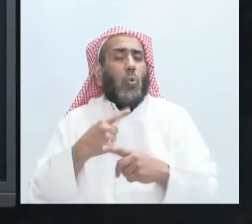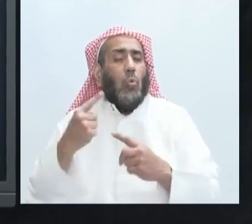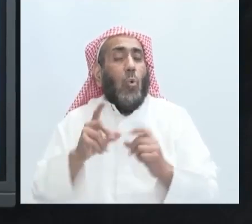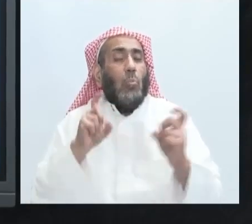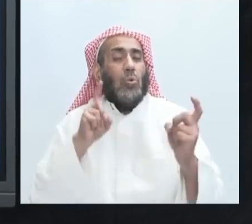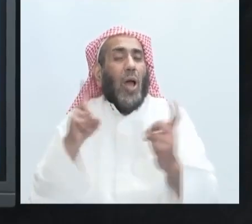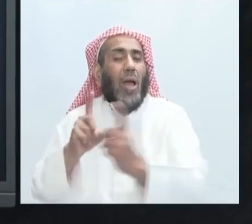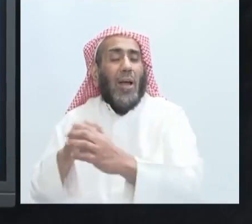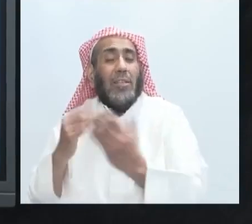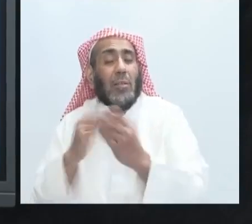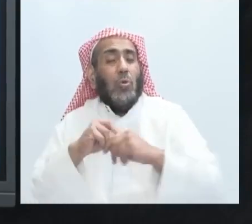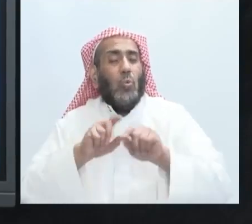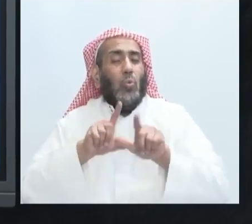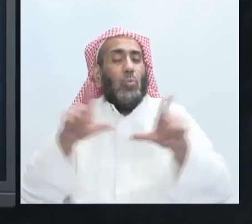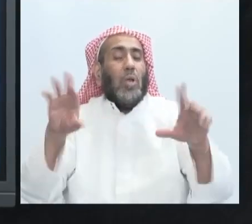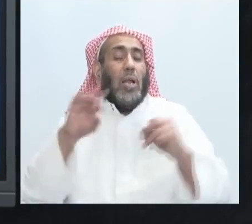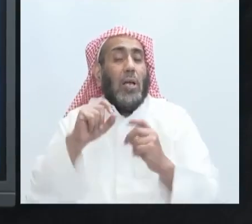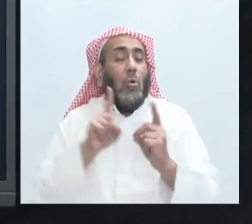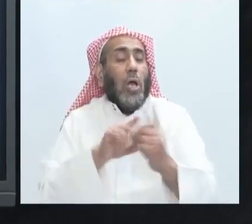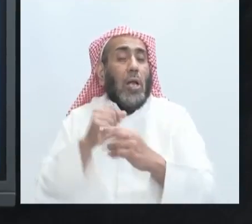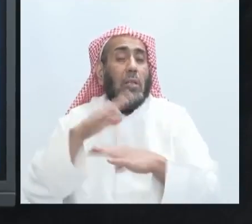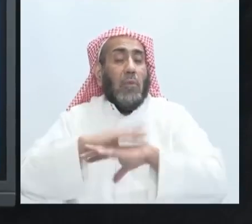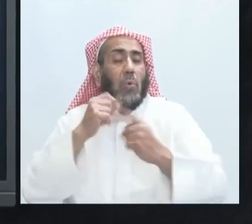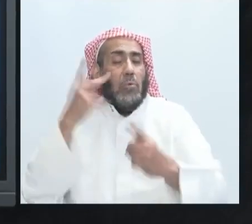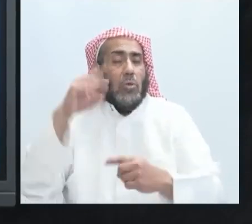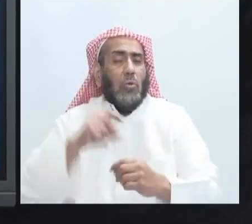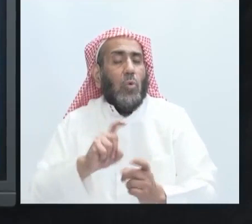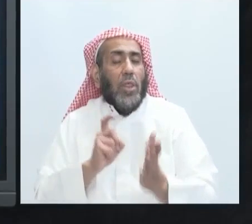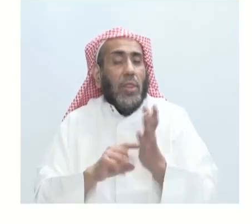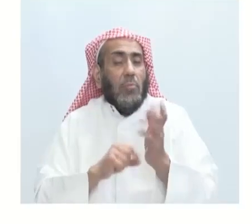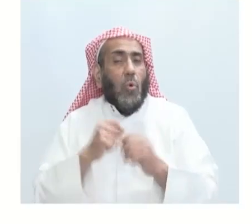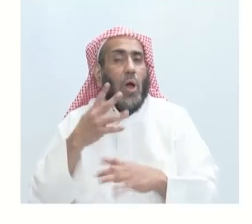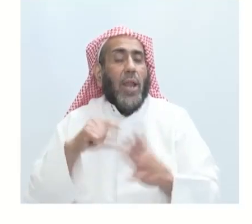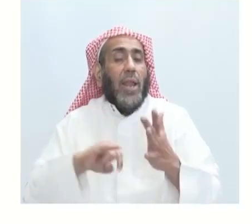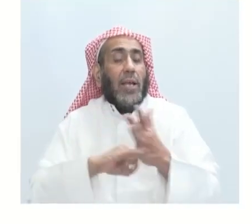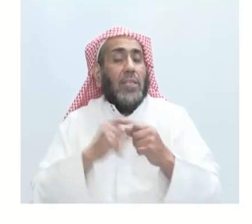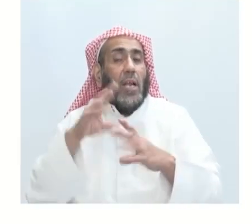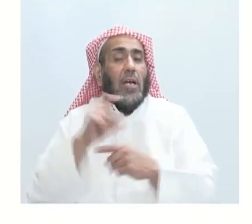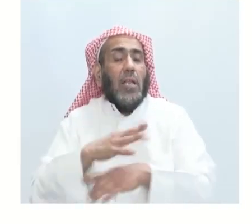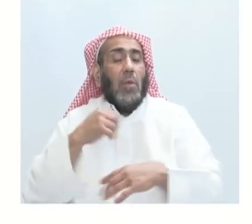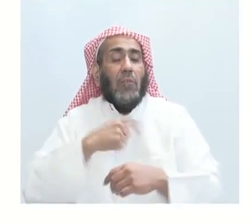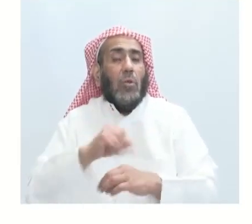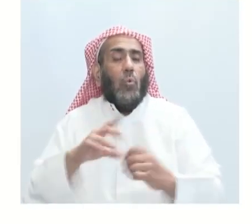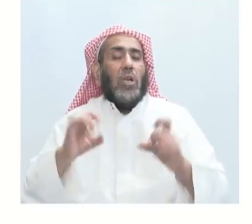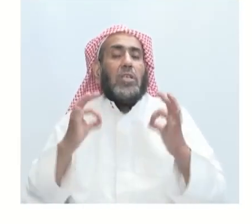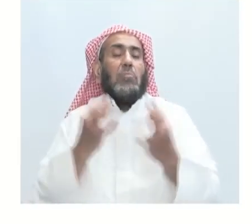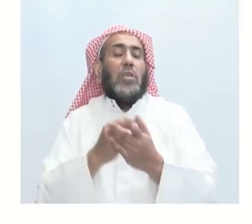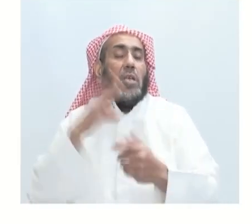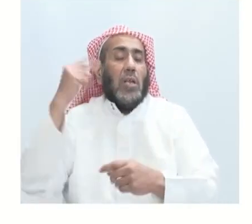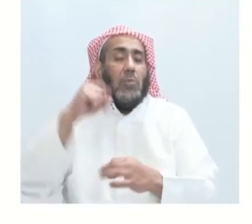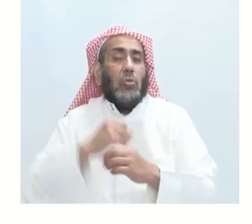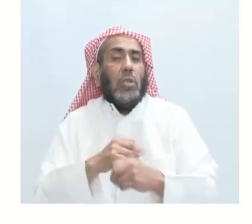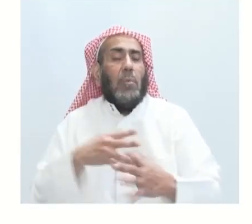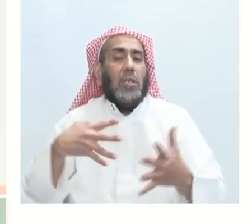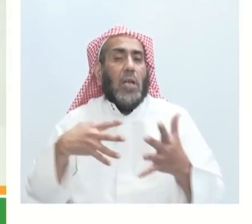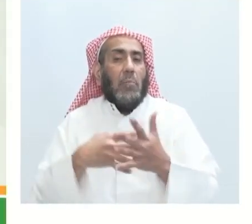ملتقيات ادبيه نشرها ملتقى النقد الادبي في المملكه العربيه السعوديه الذي ينظمه النادي الادبي بالرياض كل سنتين والجمعيه العلميه السعوديه الادب العربي والتابعه